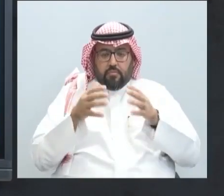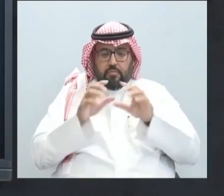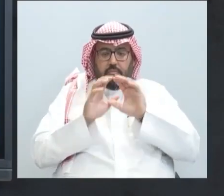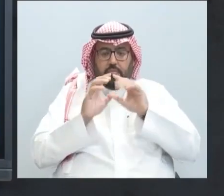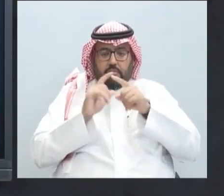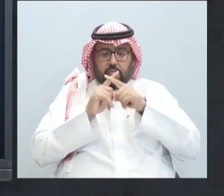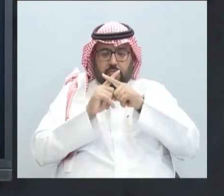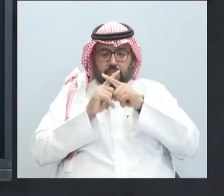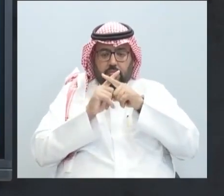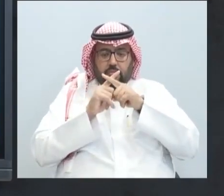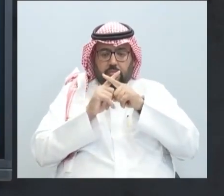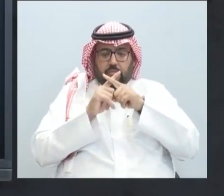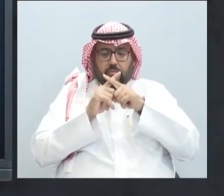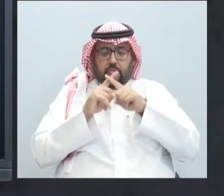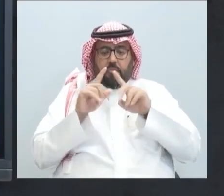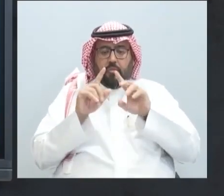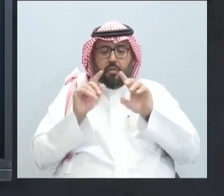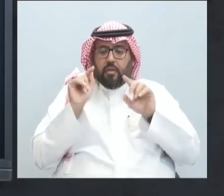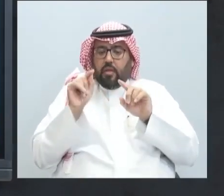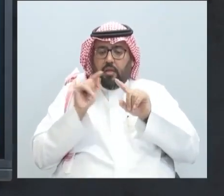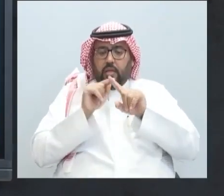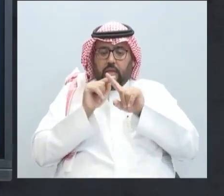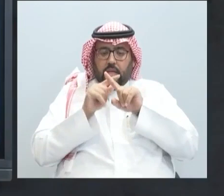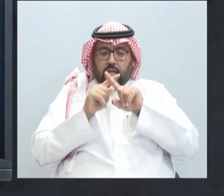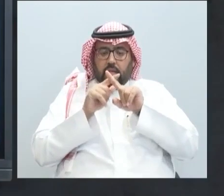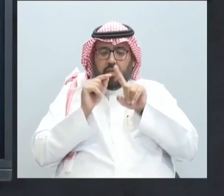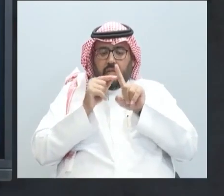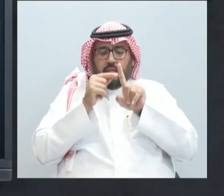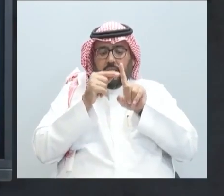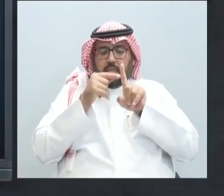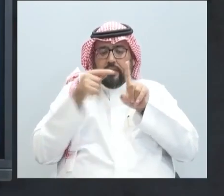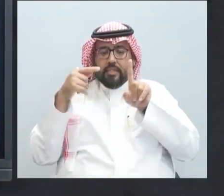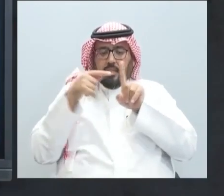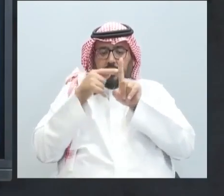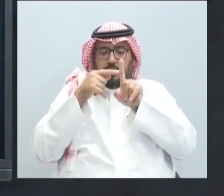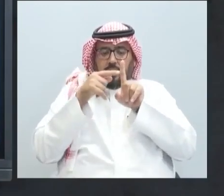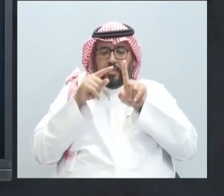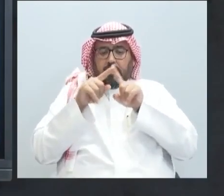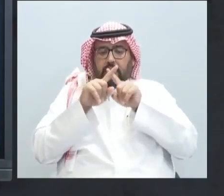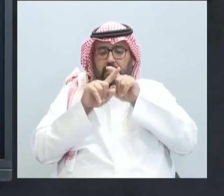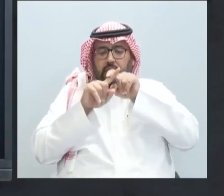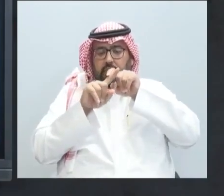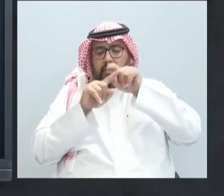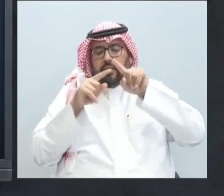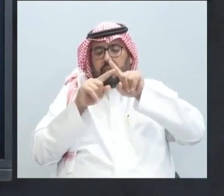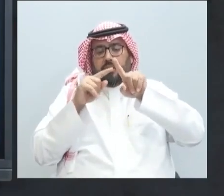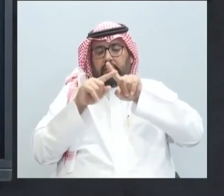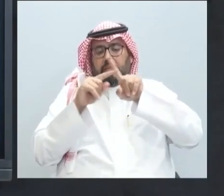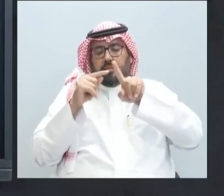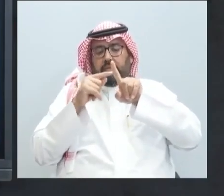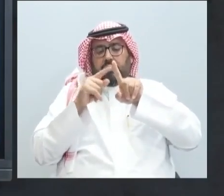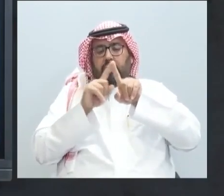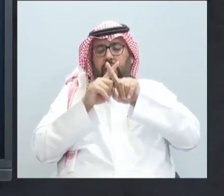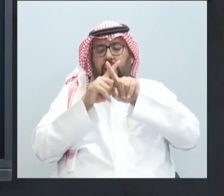مع الكروموسومات على شكل حرف اس من نقطه اكس او في احد الكروماتيدات الشقيقه من جهه وفي الكروماتيد الاخر او الكروماتيد